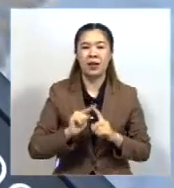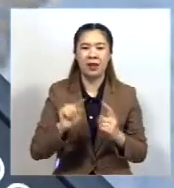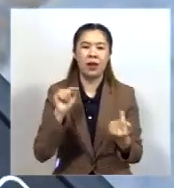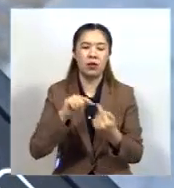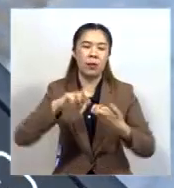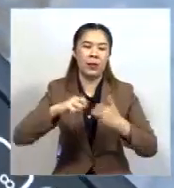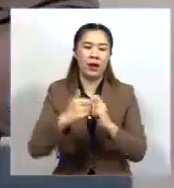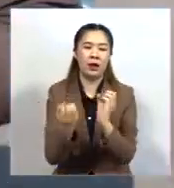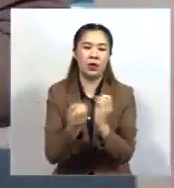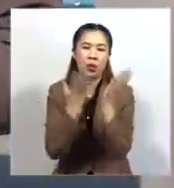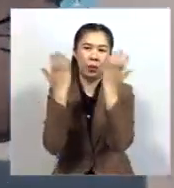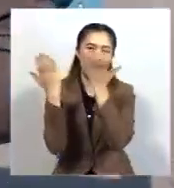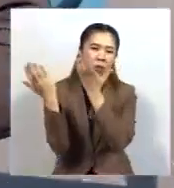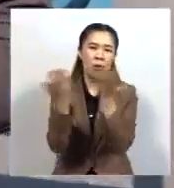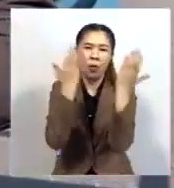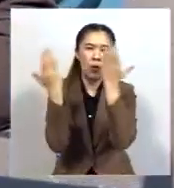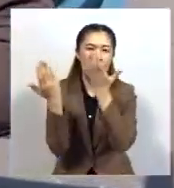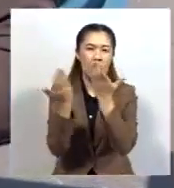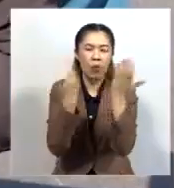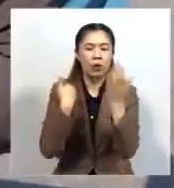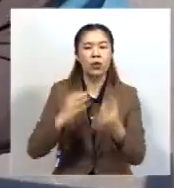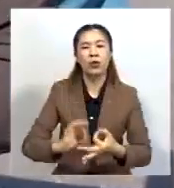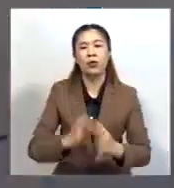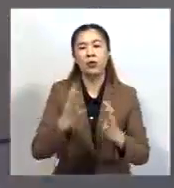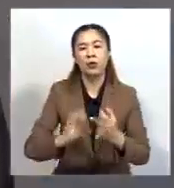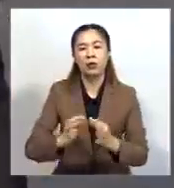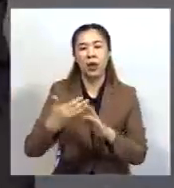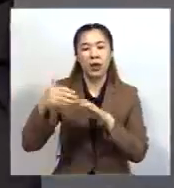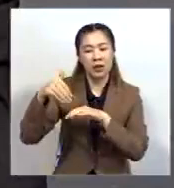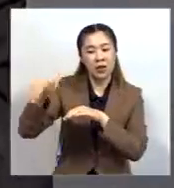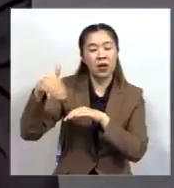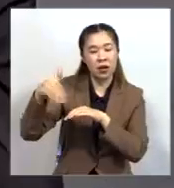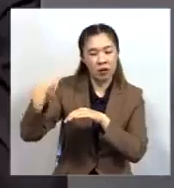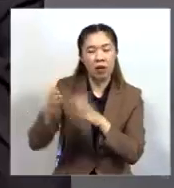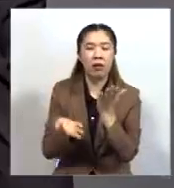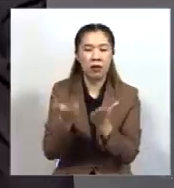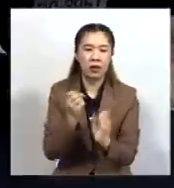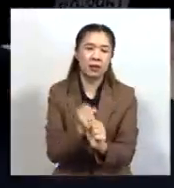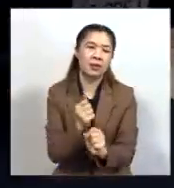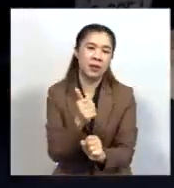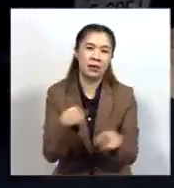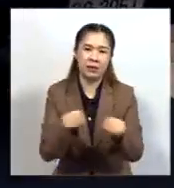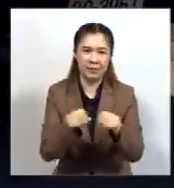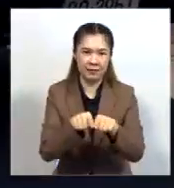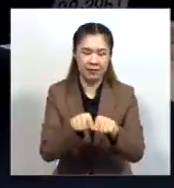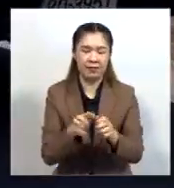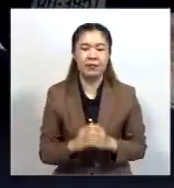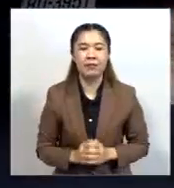ภาพอากาศก็อาจจะพัดหมอกควันไฟป่าต่างๆมาจากประเทศเพื่อนบ้านได้เช่นเดียวกันค่ะ